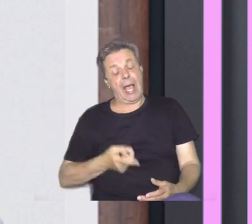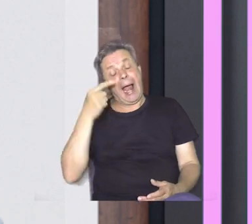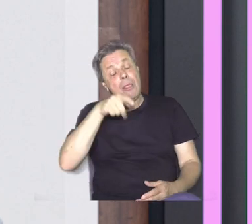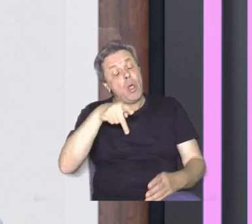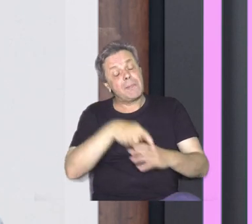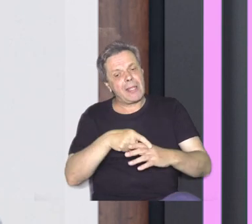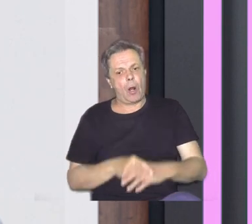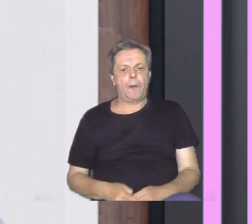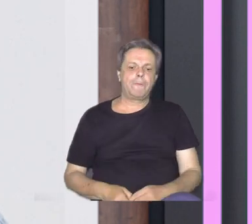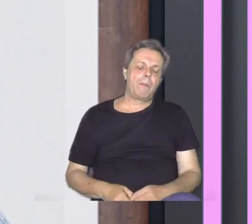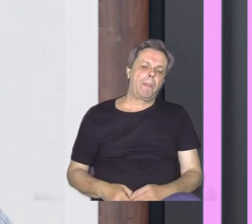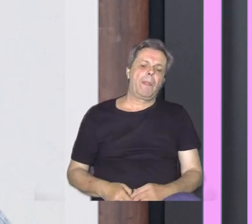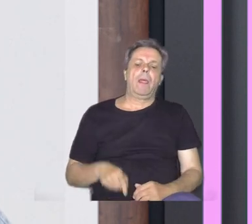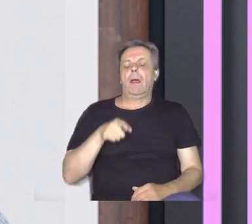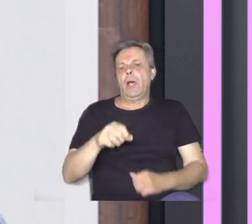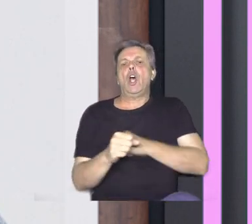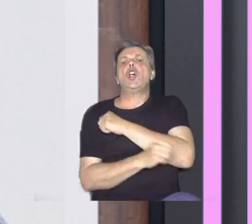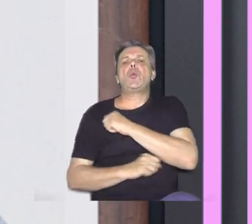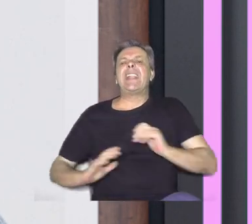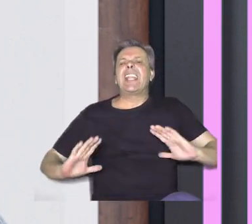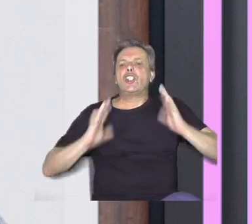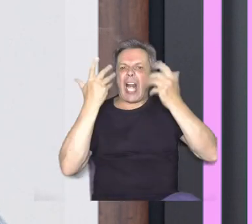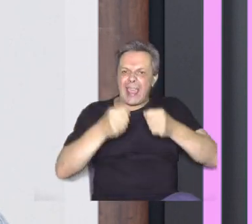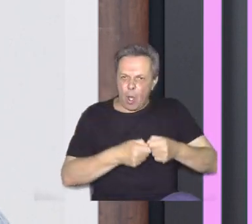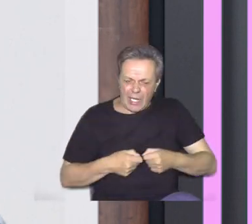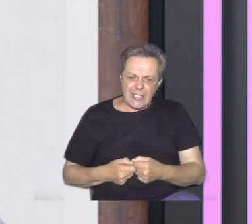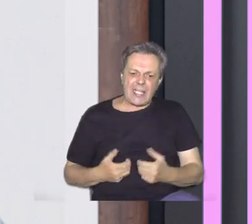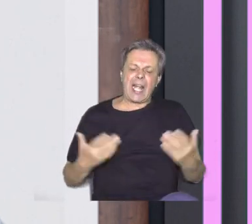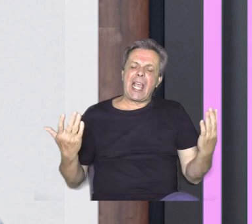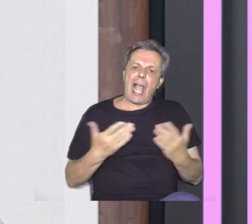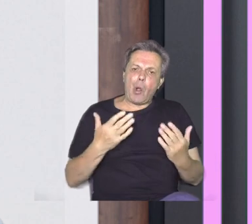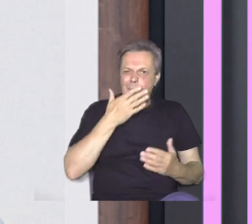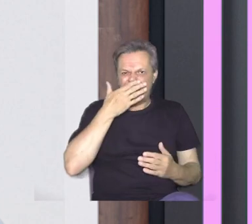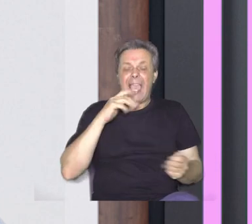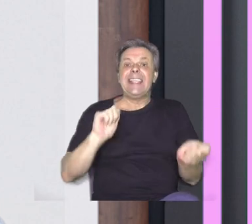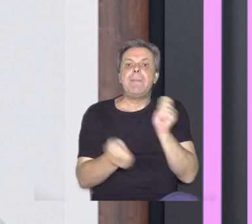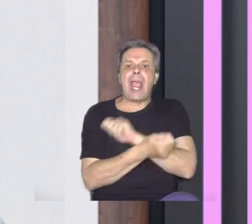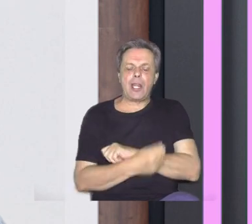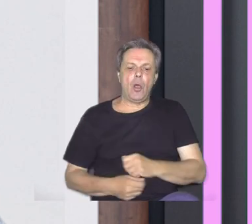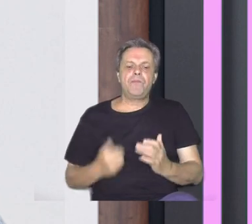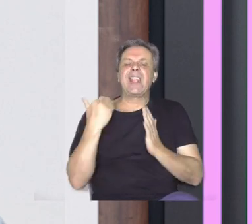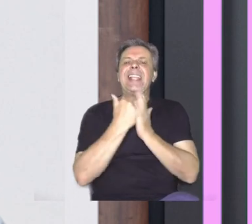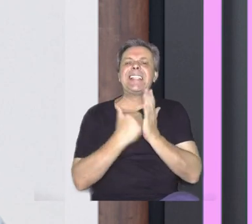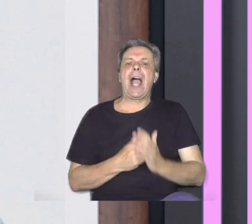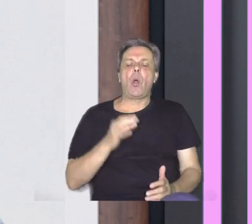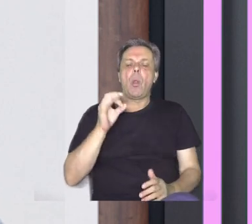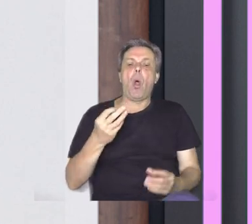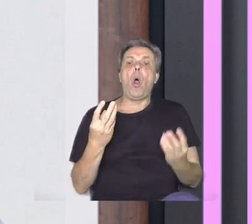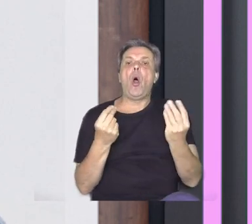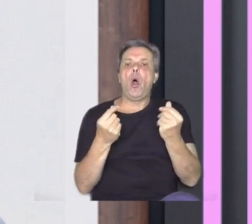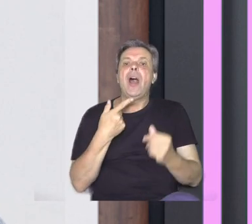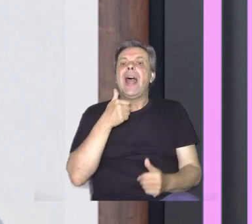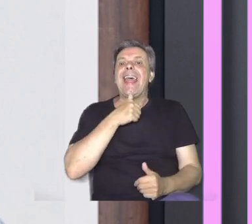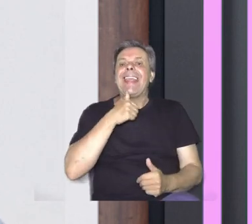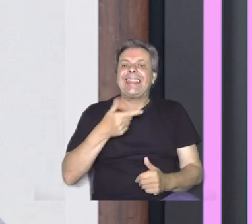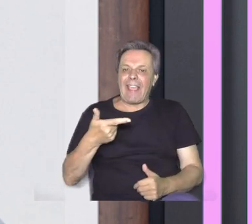smetalo. Onda studentski štrajk je organiziran da bi se izmijenio zakon o